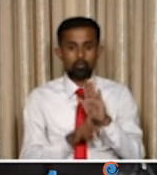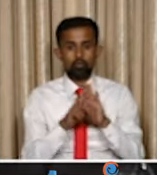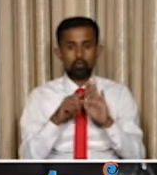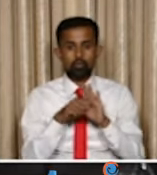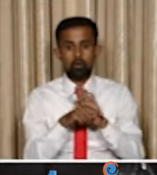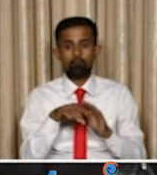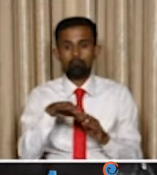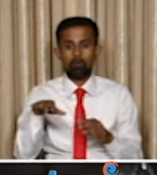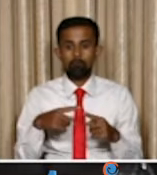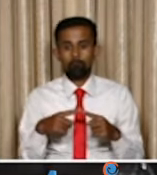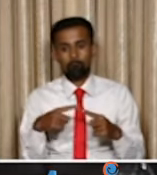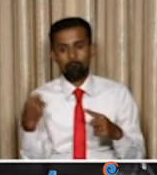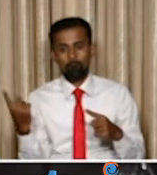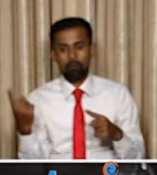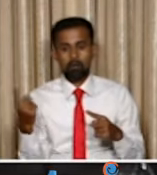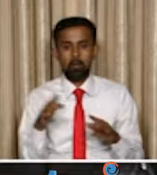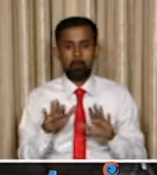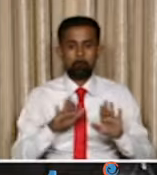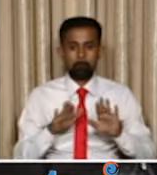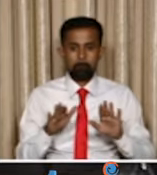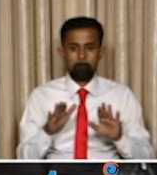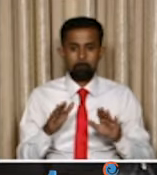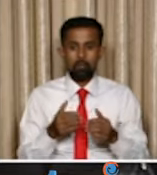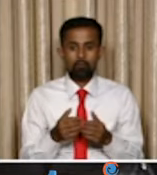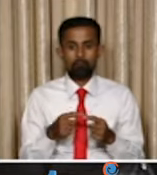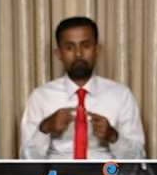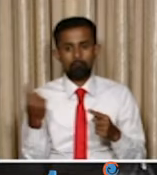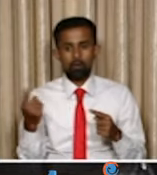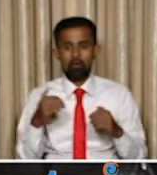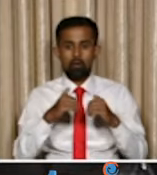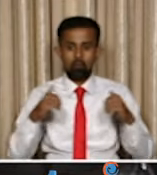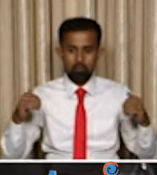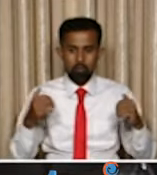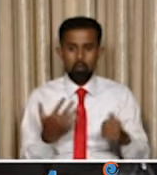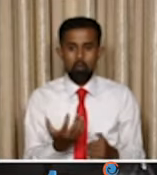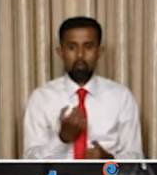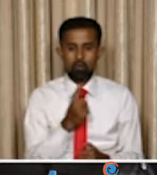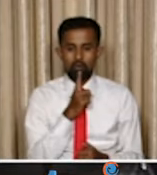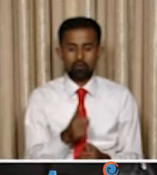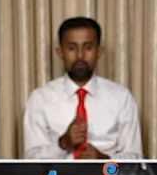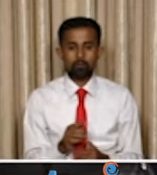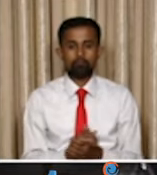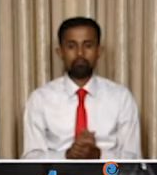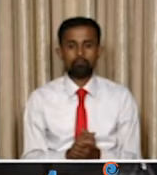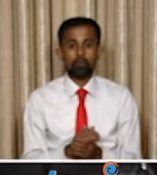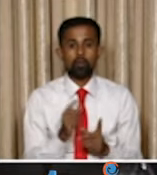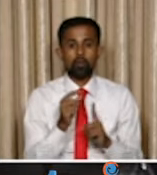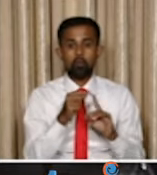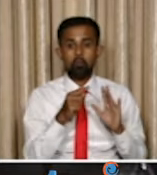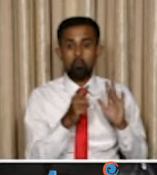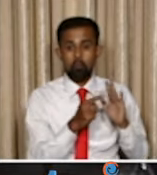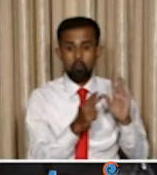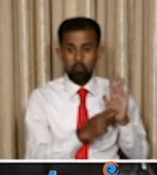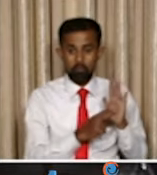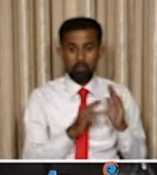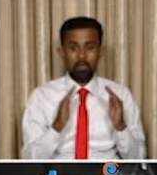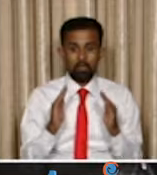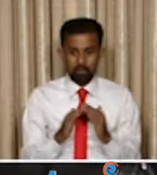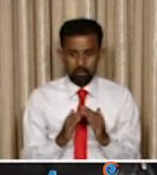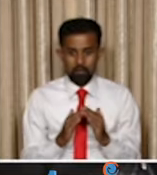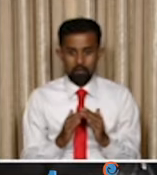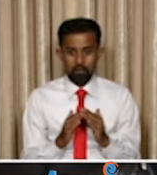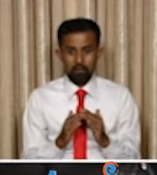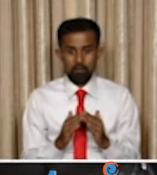கேட்கின்றோம். எங்களுடைய தலைவர் கஜேந்திரகுமார் பொன்னம்பலத்தினுடைய வீட்டை சுற்றி வளைத்து சுற்றி வளைக்கப் போவதாக கம்பின்பல அவர்கள் பகிரங்கமாக